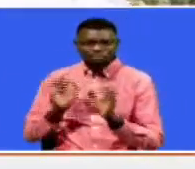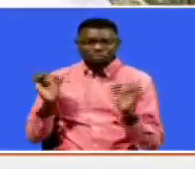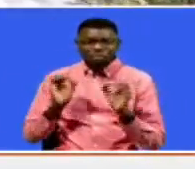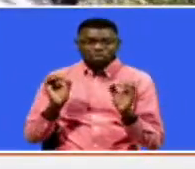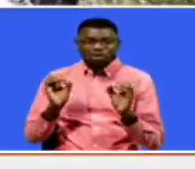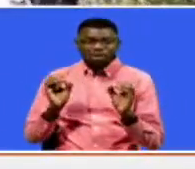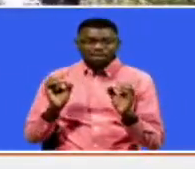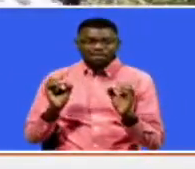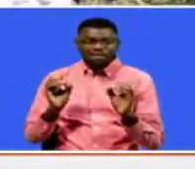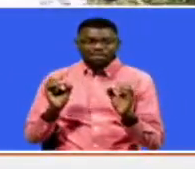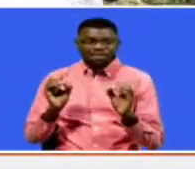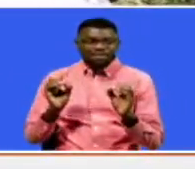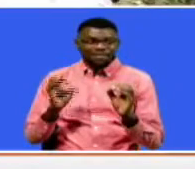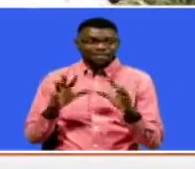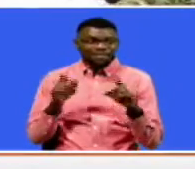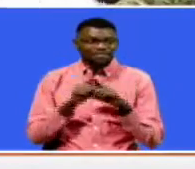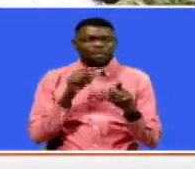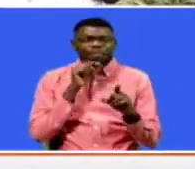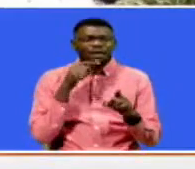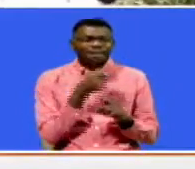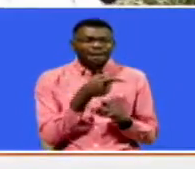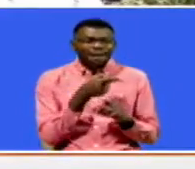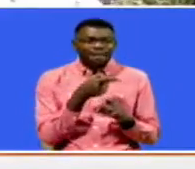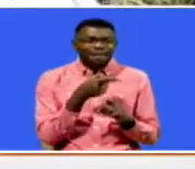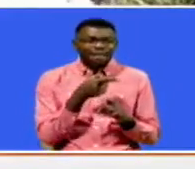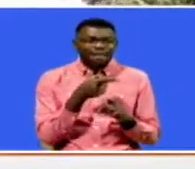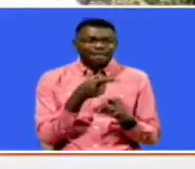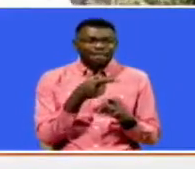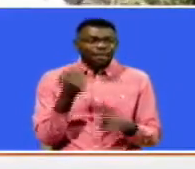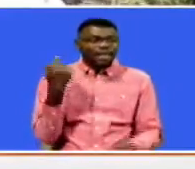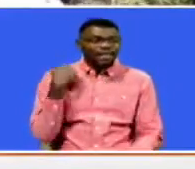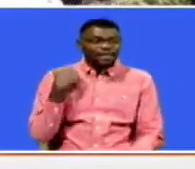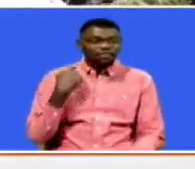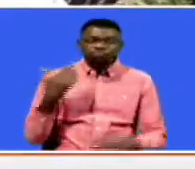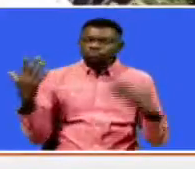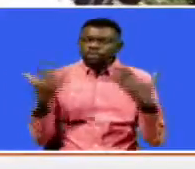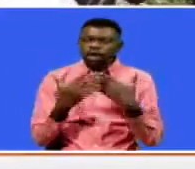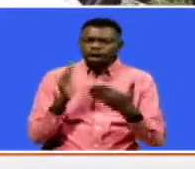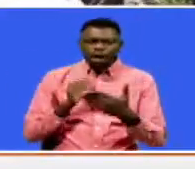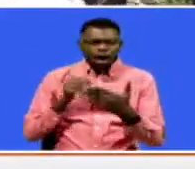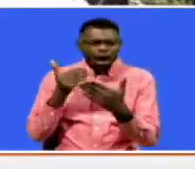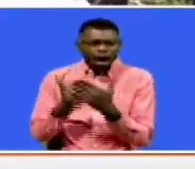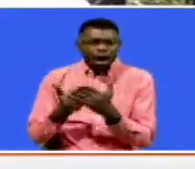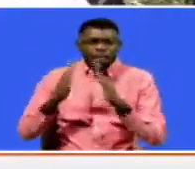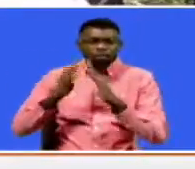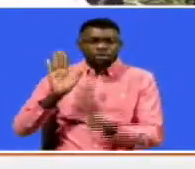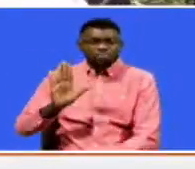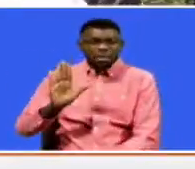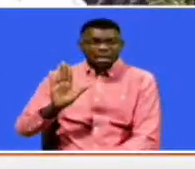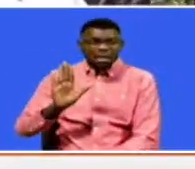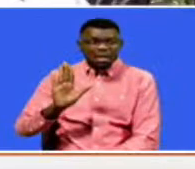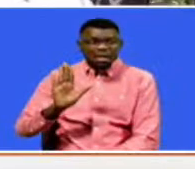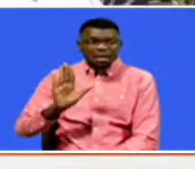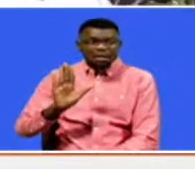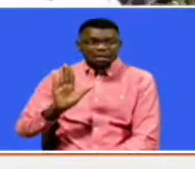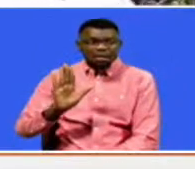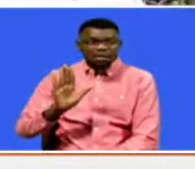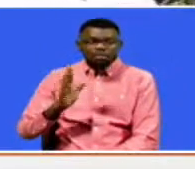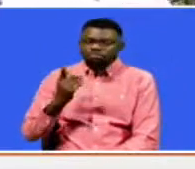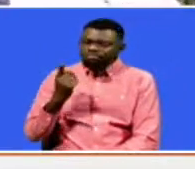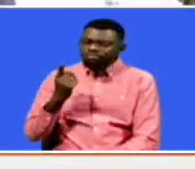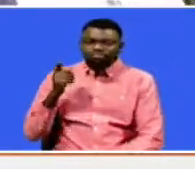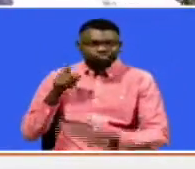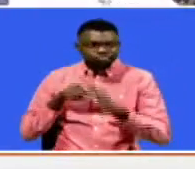mzee mmoja mwenye anaitwa Benson Karanja, jana usiku alifika kwake nyumbani, akaitisha chakula bibi